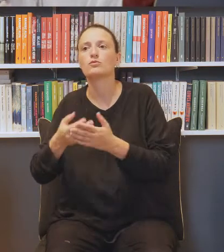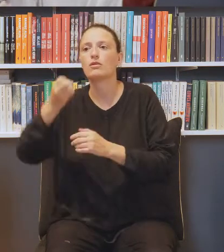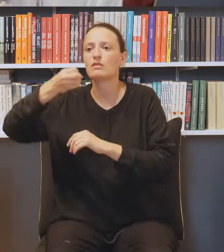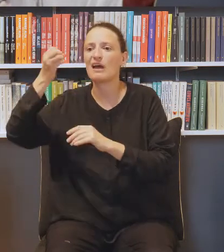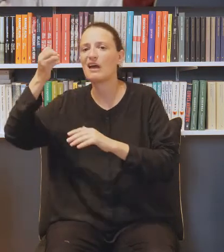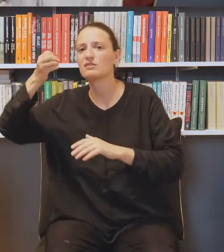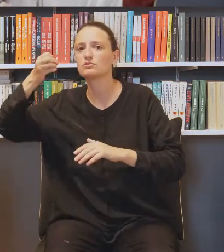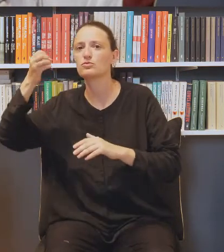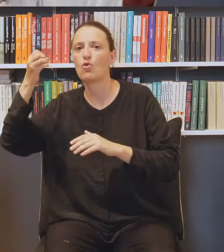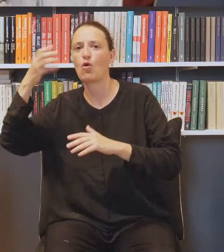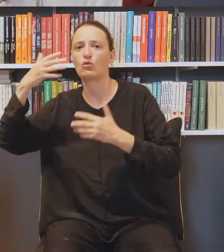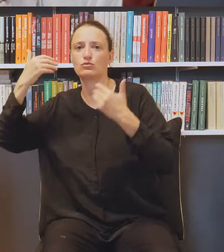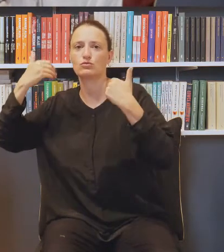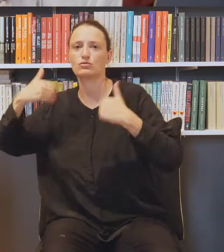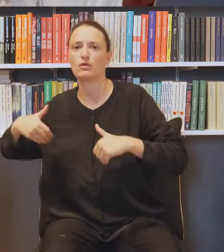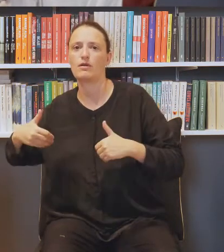najgorsze swoje